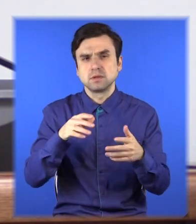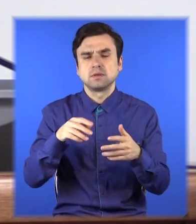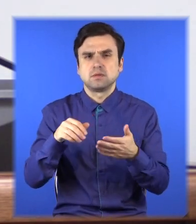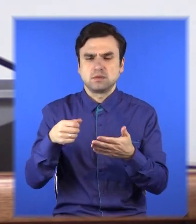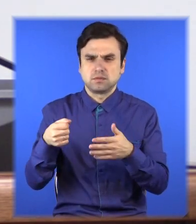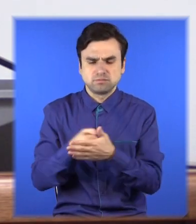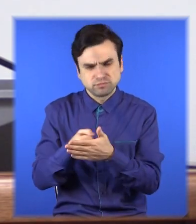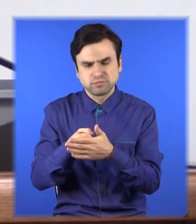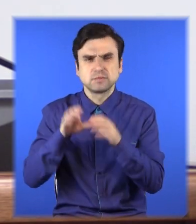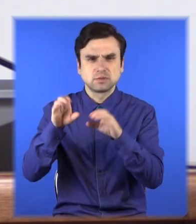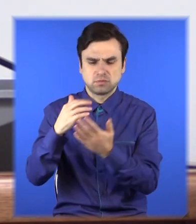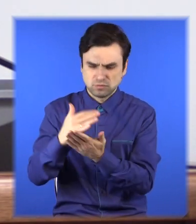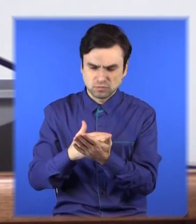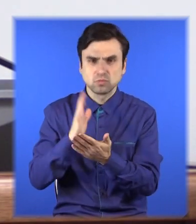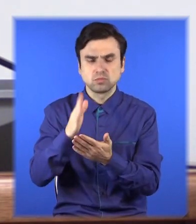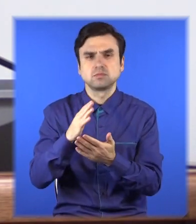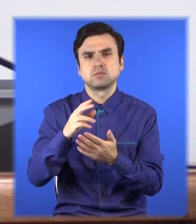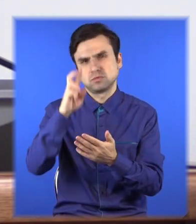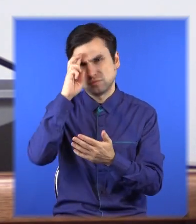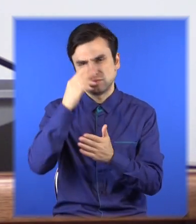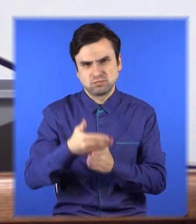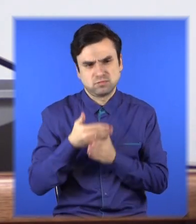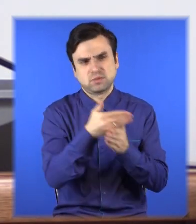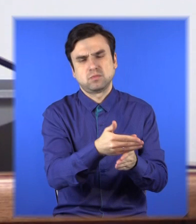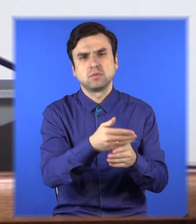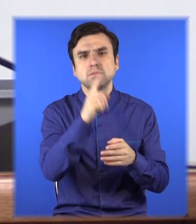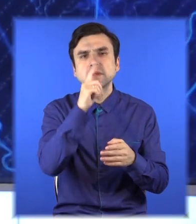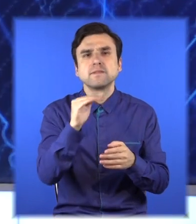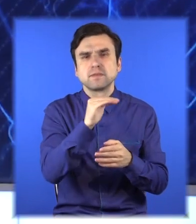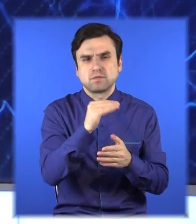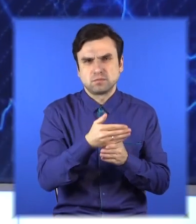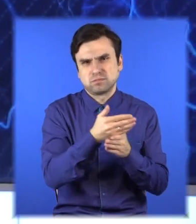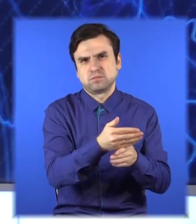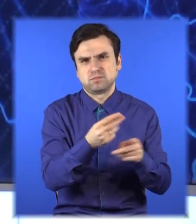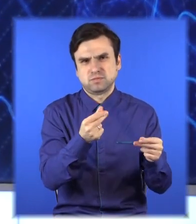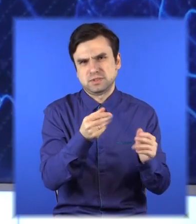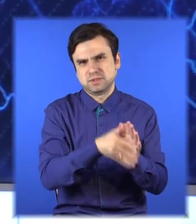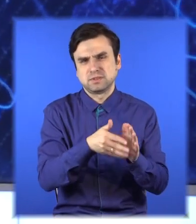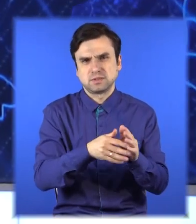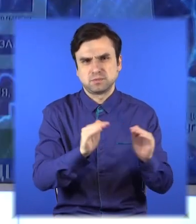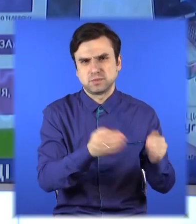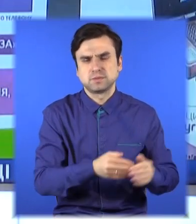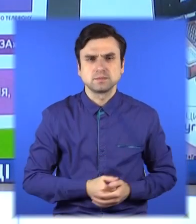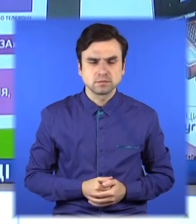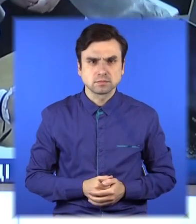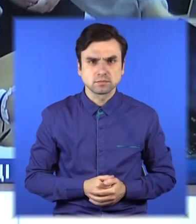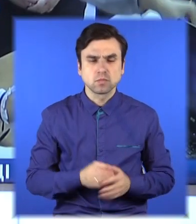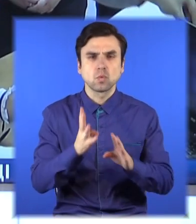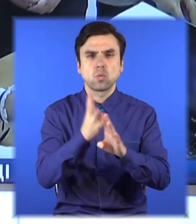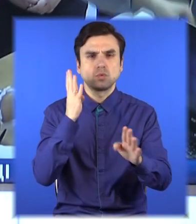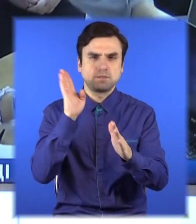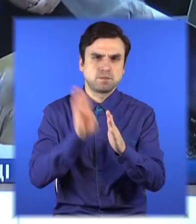їм матеріальної допомоги, яка буде виплачена також у лютому. Без зайвих черг оформити всі документи